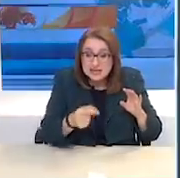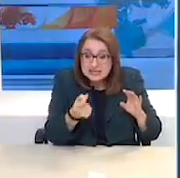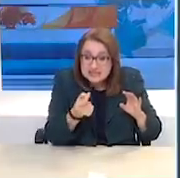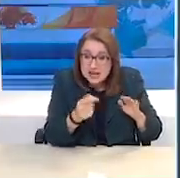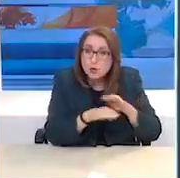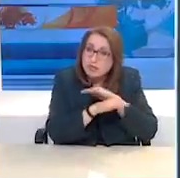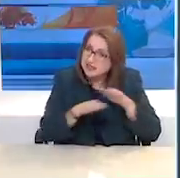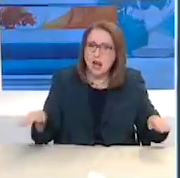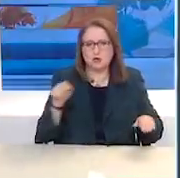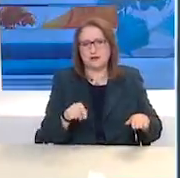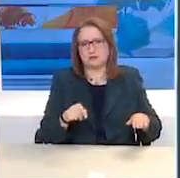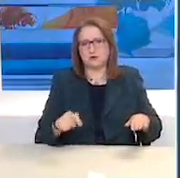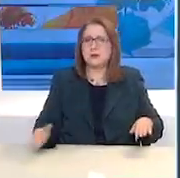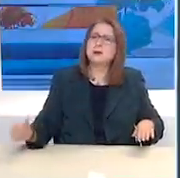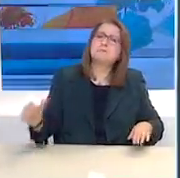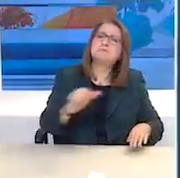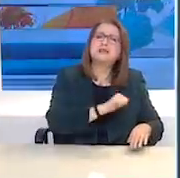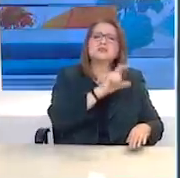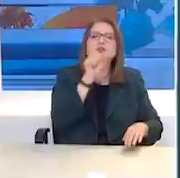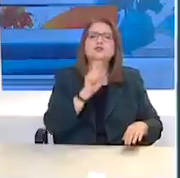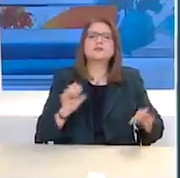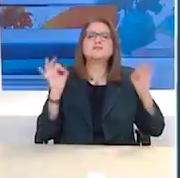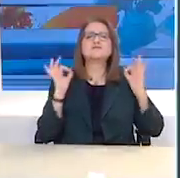μας. Ας μην αναλάβει κανένας την ευθύνη